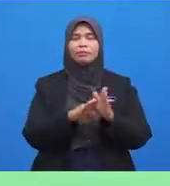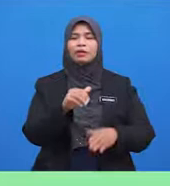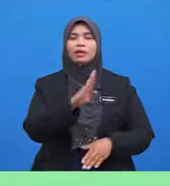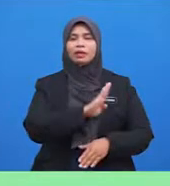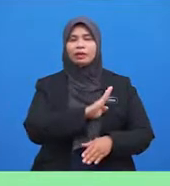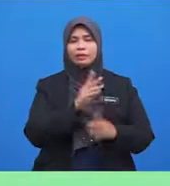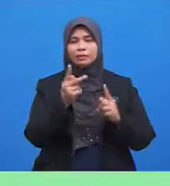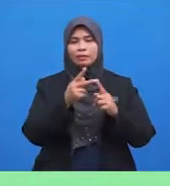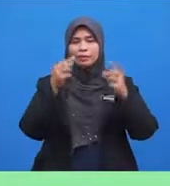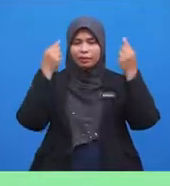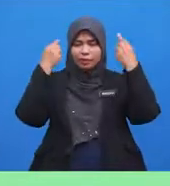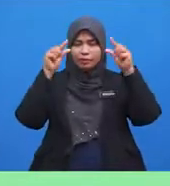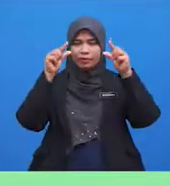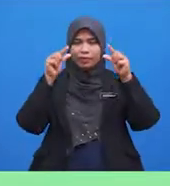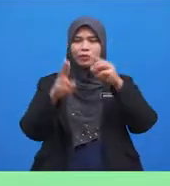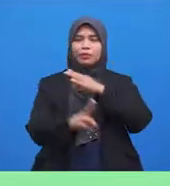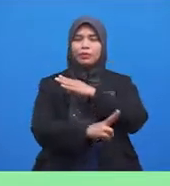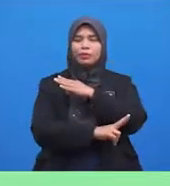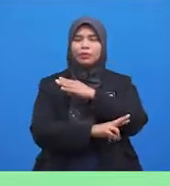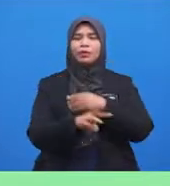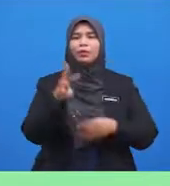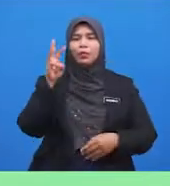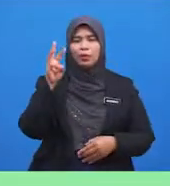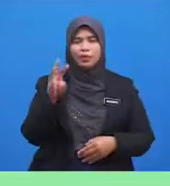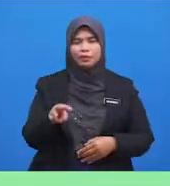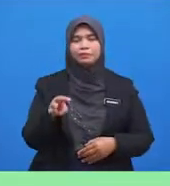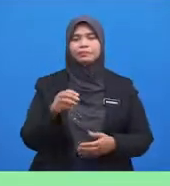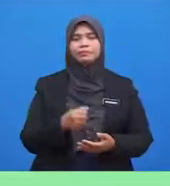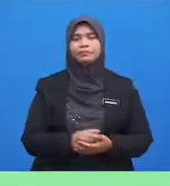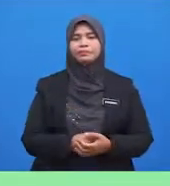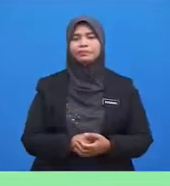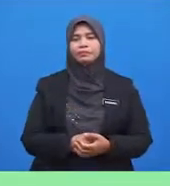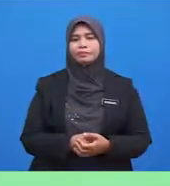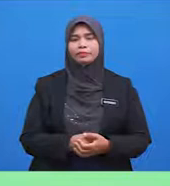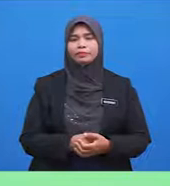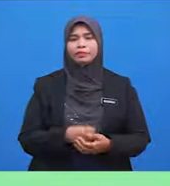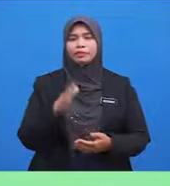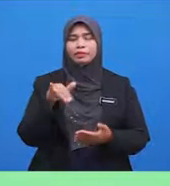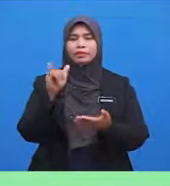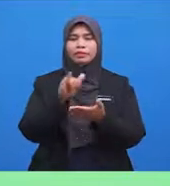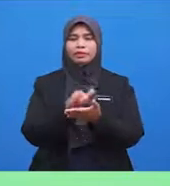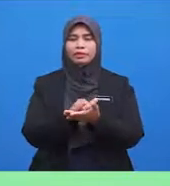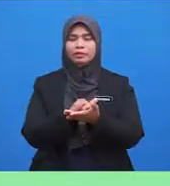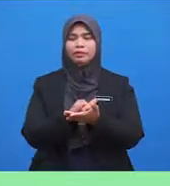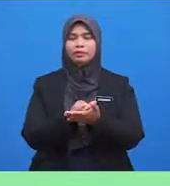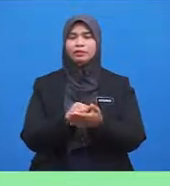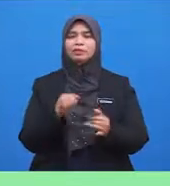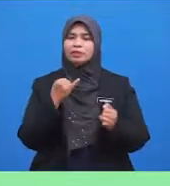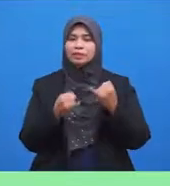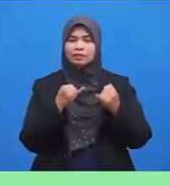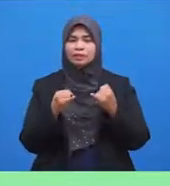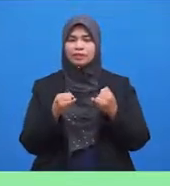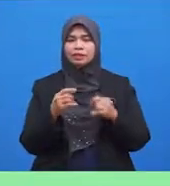beradab kepada guru hukumnya wajib, iaitu